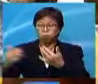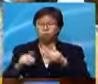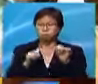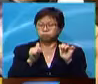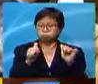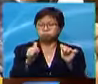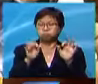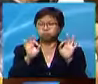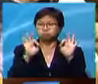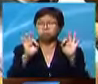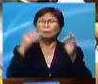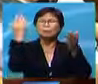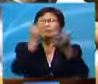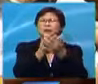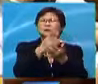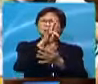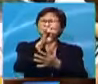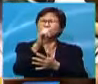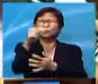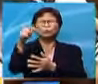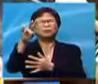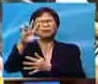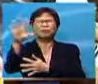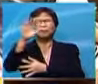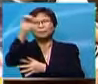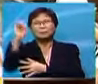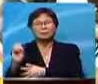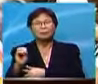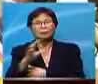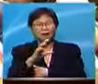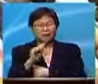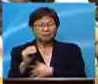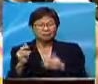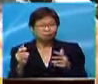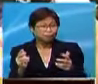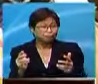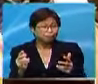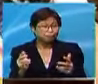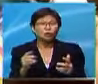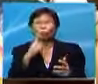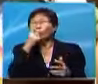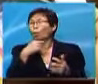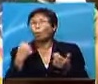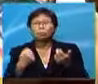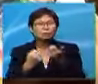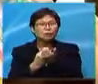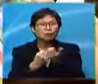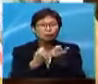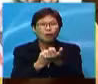it reaches 75% and out of that those